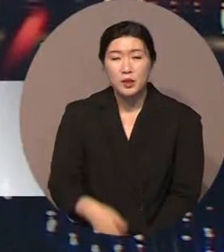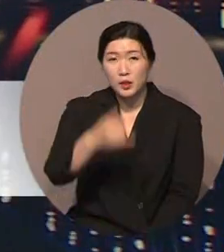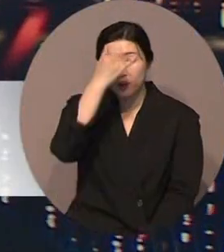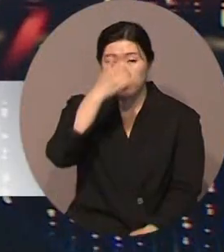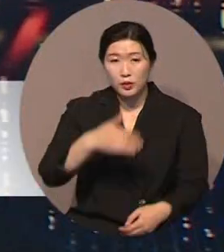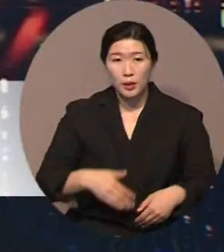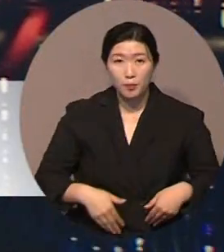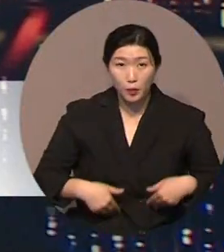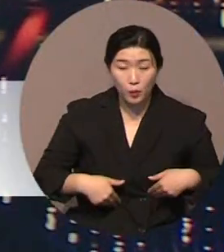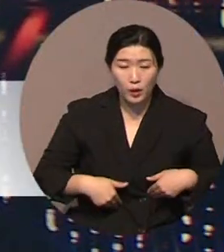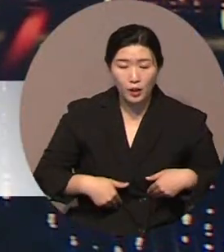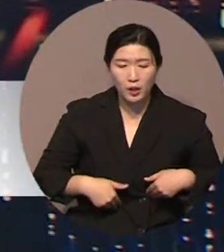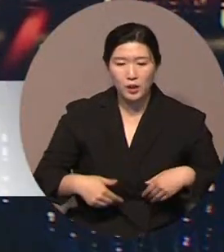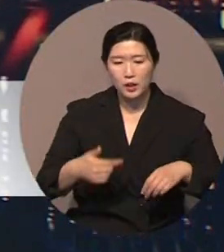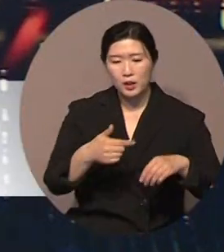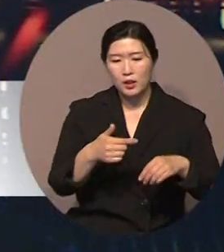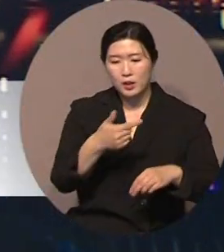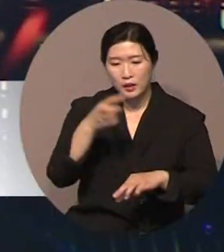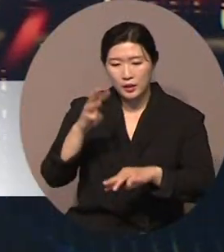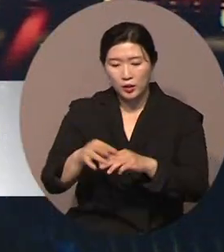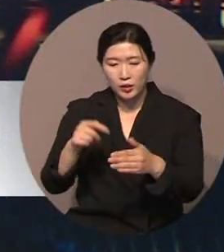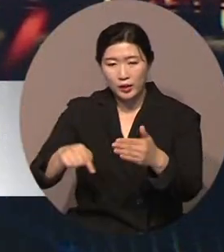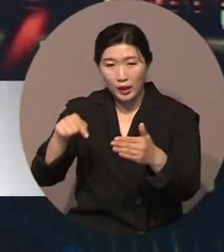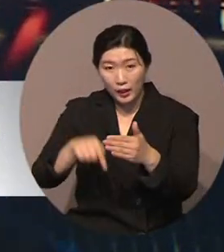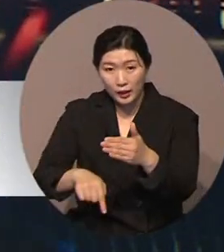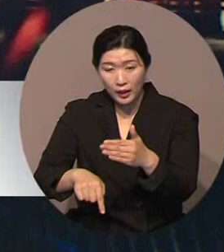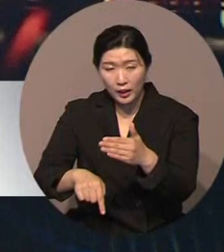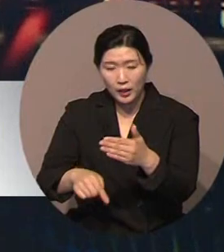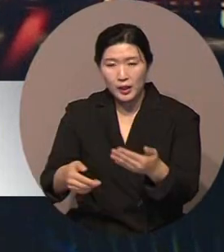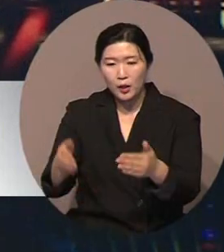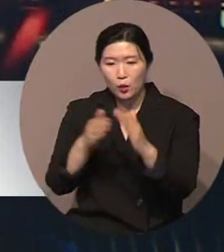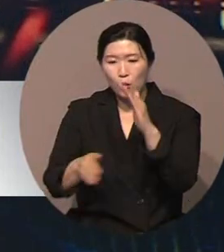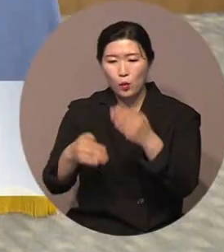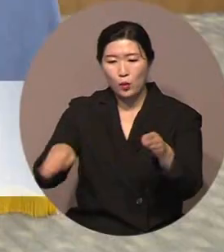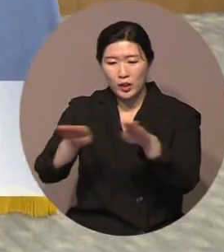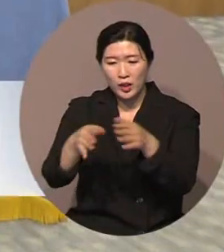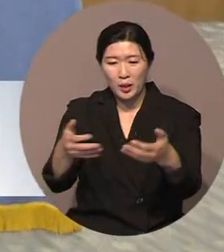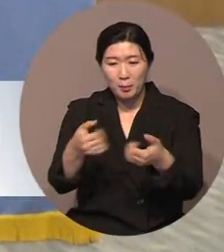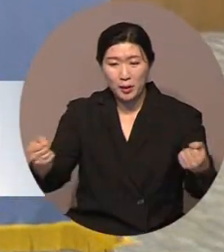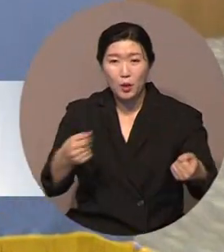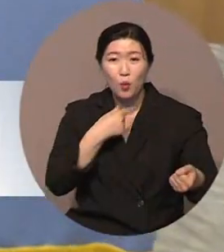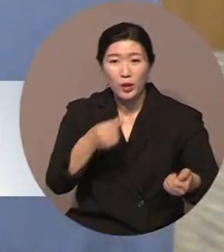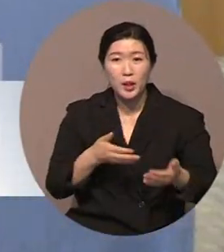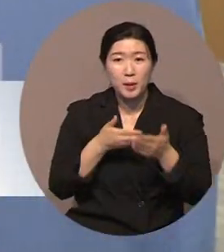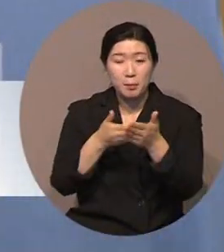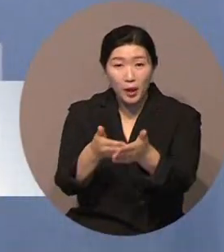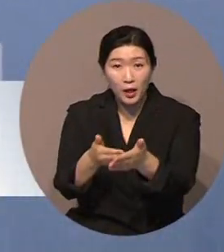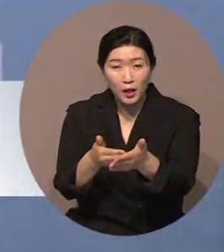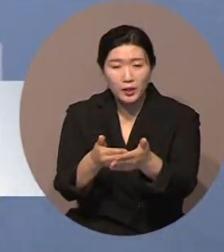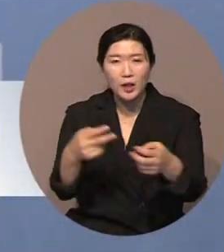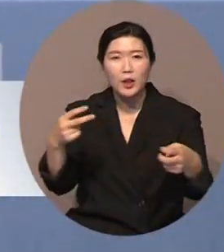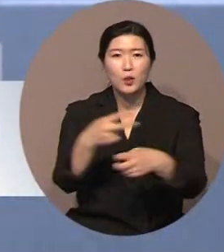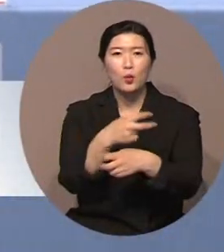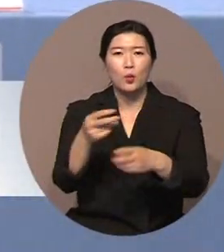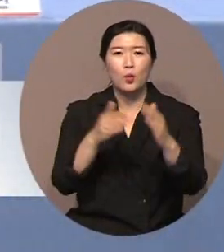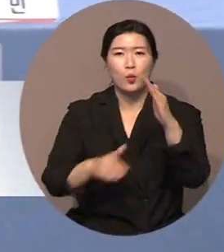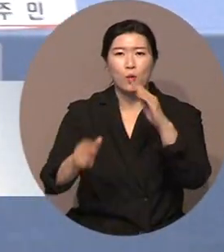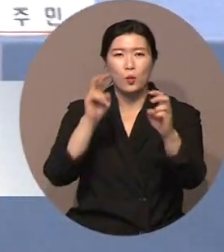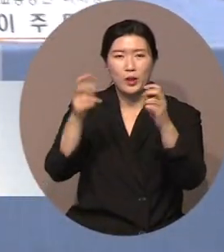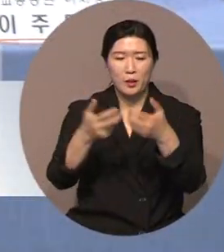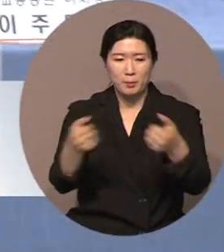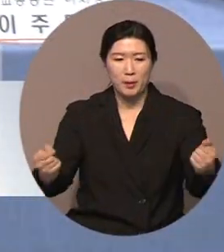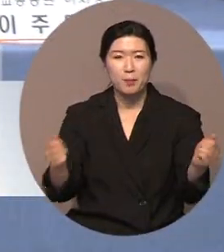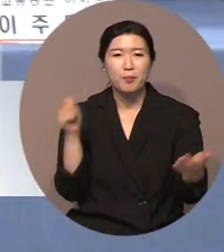충남도가 대전에 있는 공공기관의 충남본부로의 분리를 적극 요구하고 나선 가운데 처음으로 도로교통공단 충남본부가